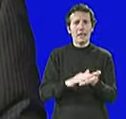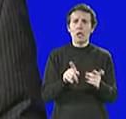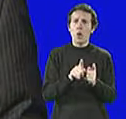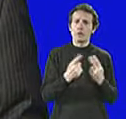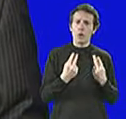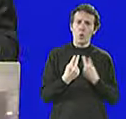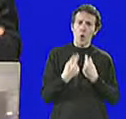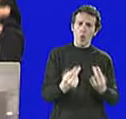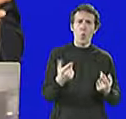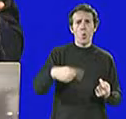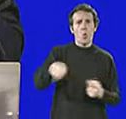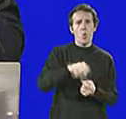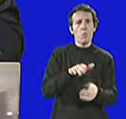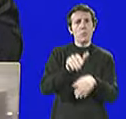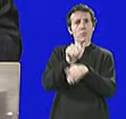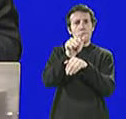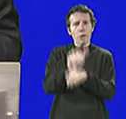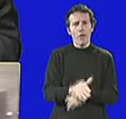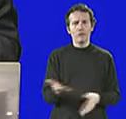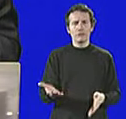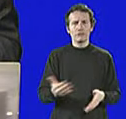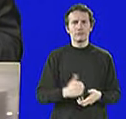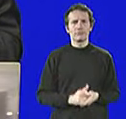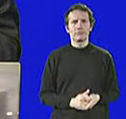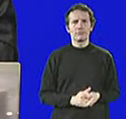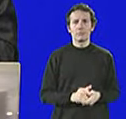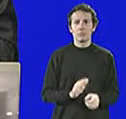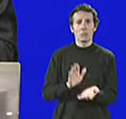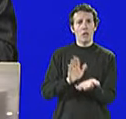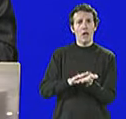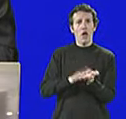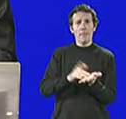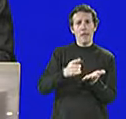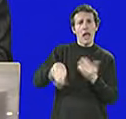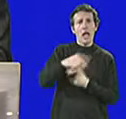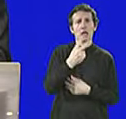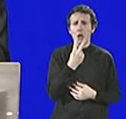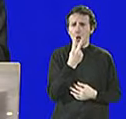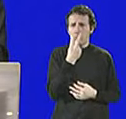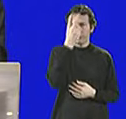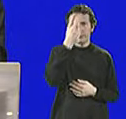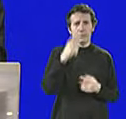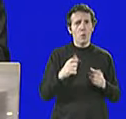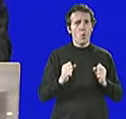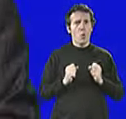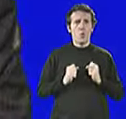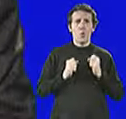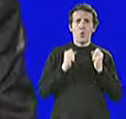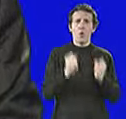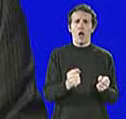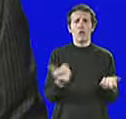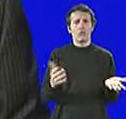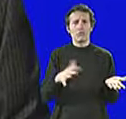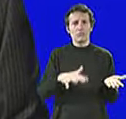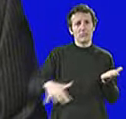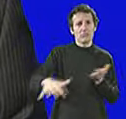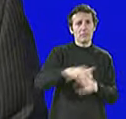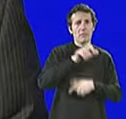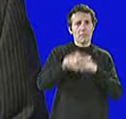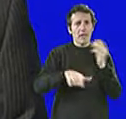protéger. Je veux qu'elle reçoive la récompense de ses talents et de son courage. Cette France qui a